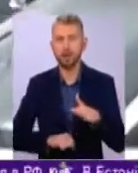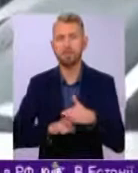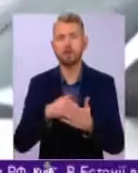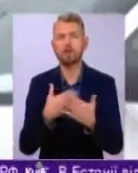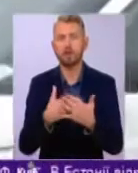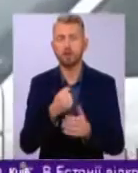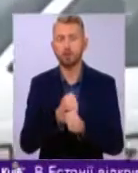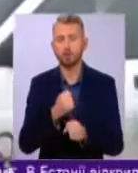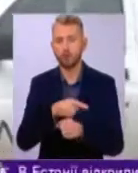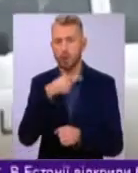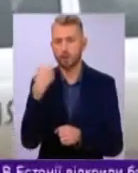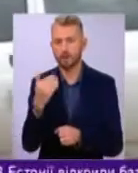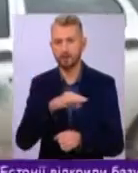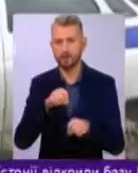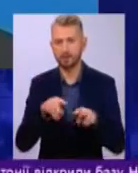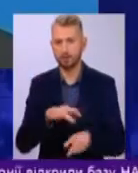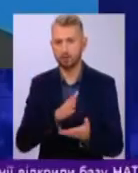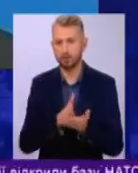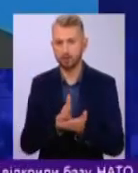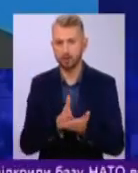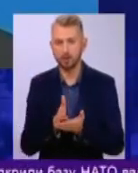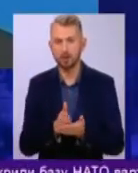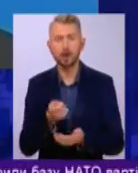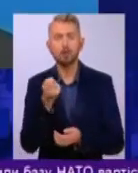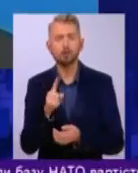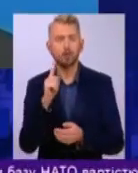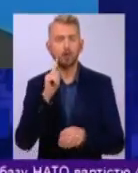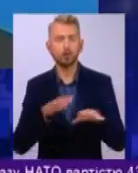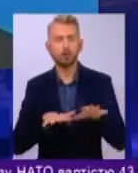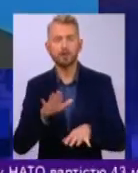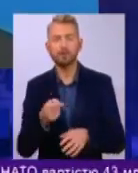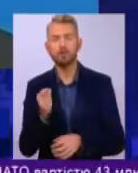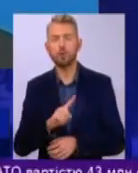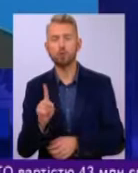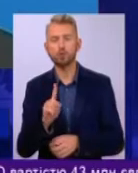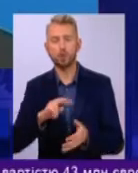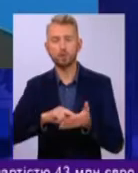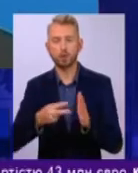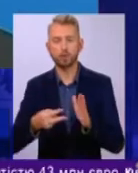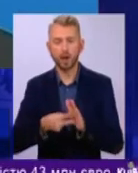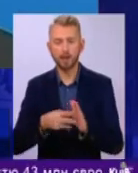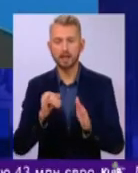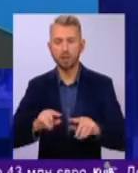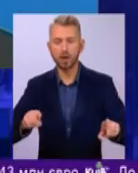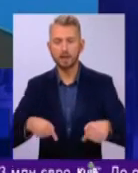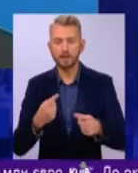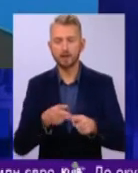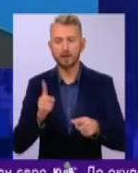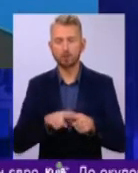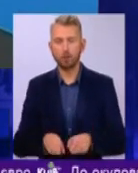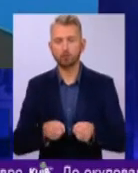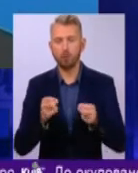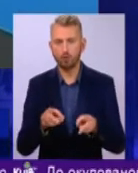робота російських спецслужб. Жодних сумнівів в тому, що планування і організація цього